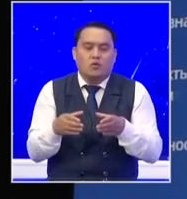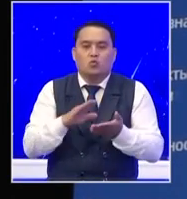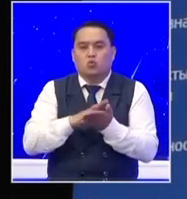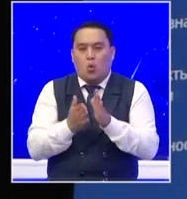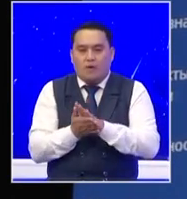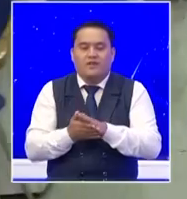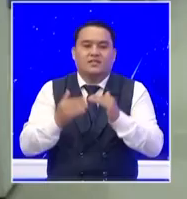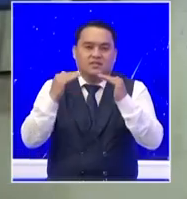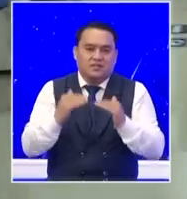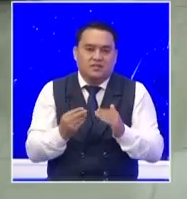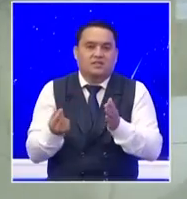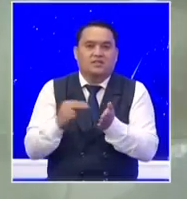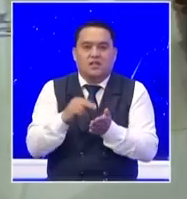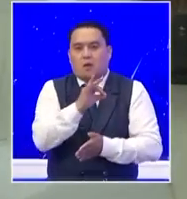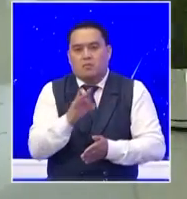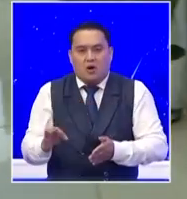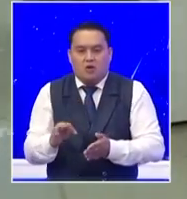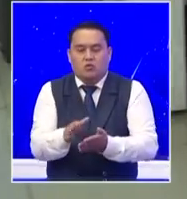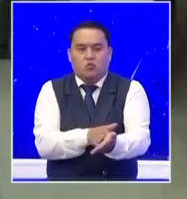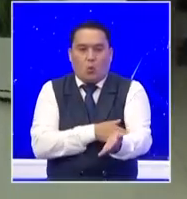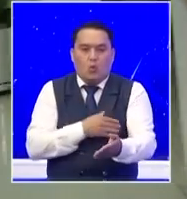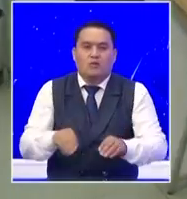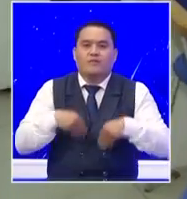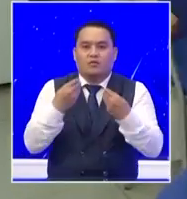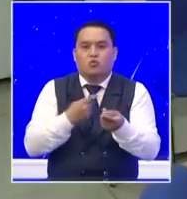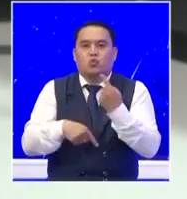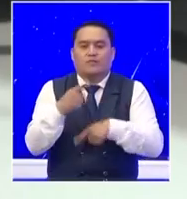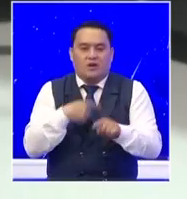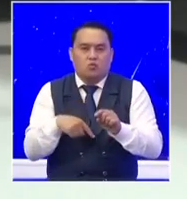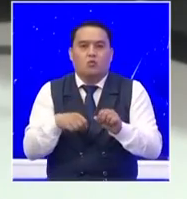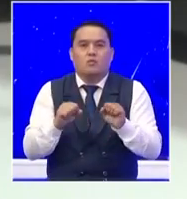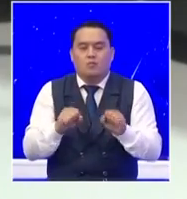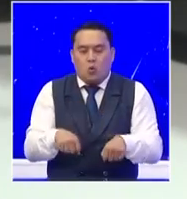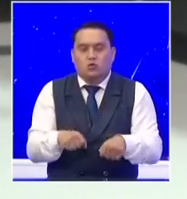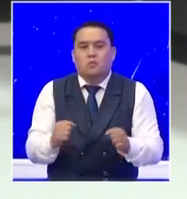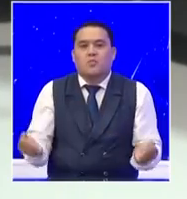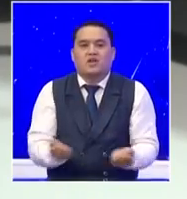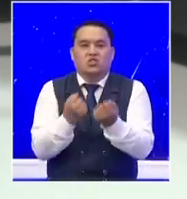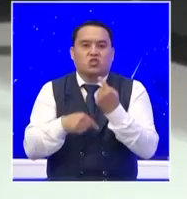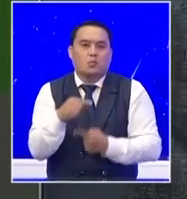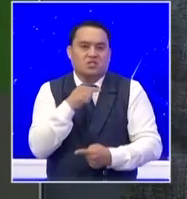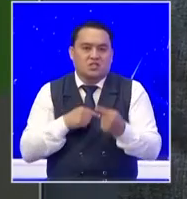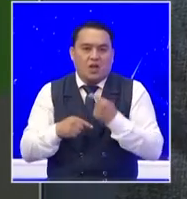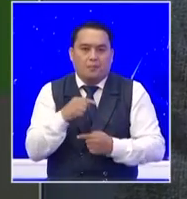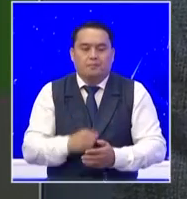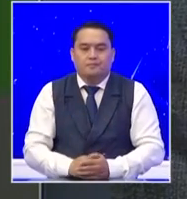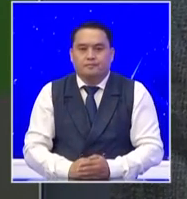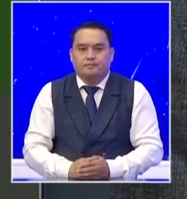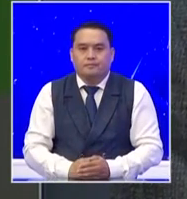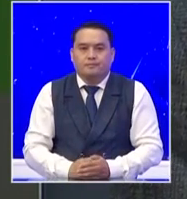условия, низкая ставка вознаграждения и длительность срока возврата займа. А это уже максимальная поддержка бизнеса.